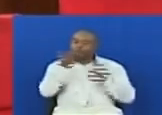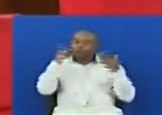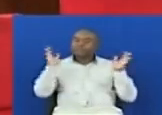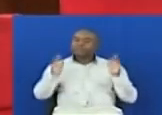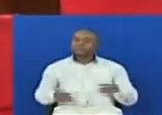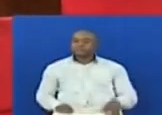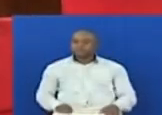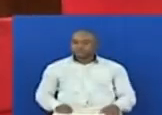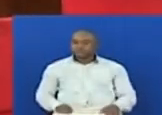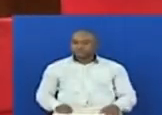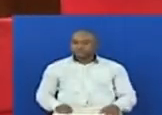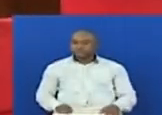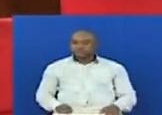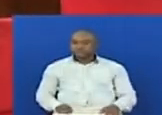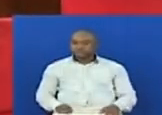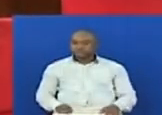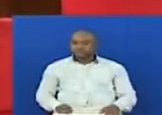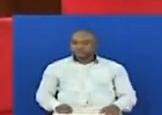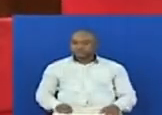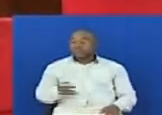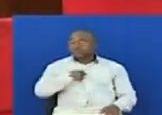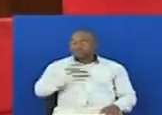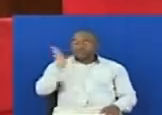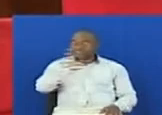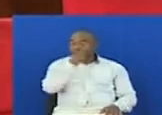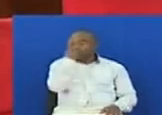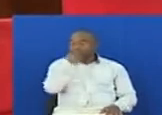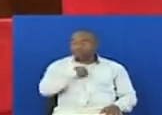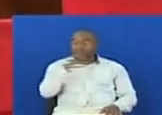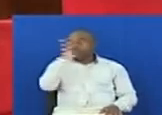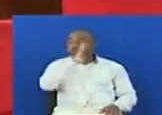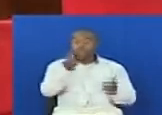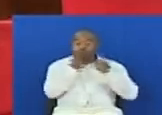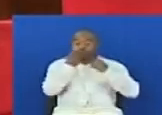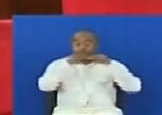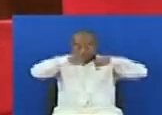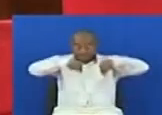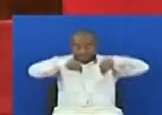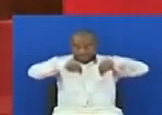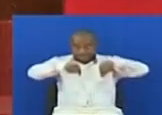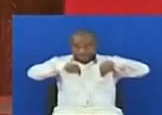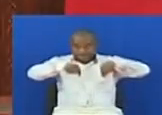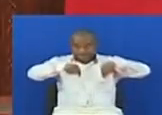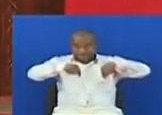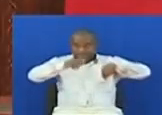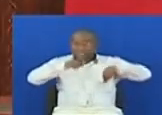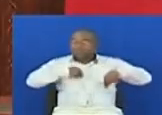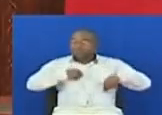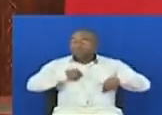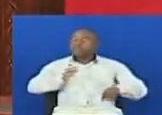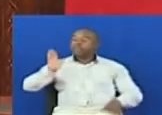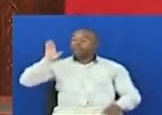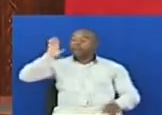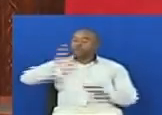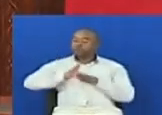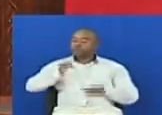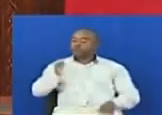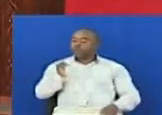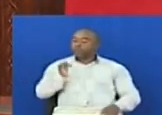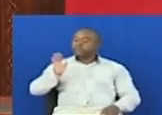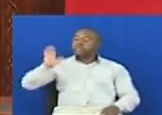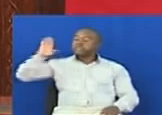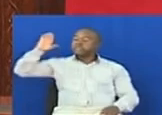Ukweli utabakia ukweli, manake niliuzumuza siku moja ndani ya bunge hili. Nitaogopa kushika Qur'ani alafu niwe